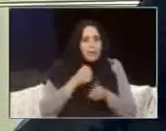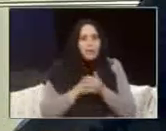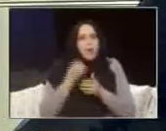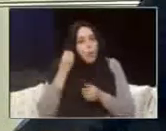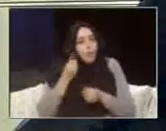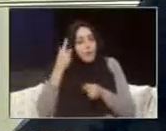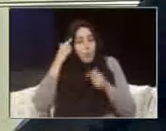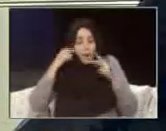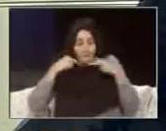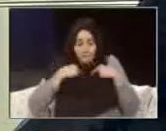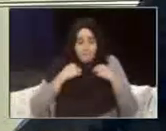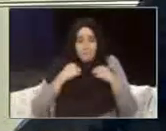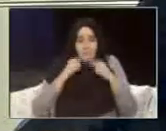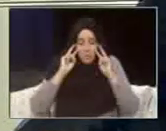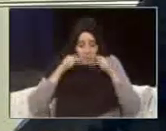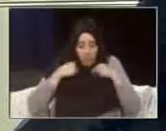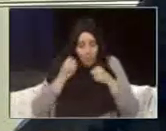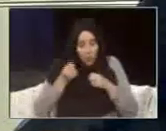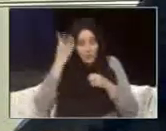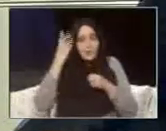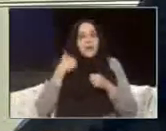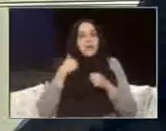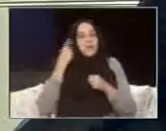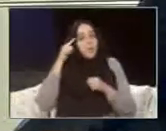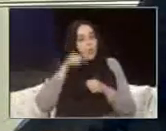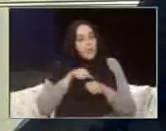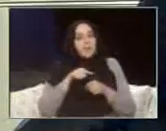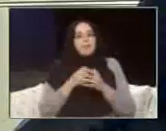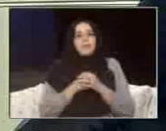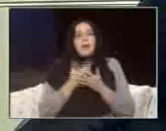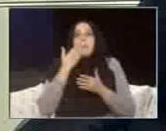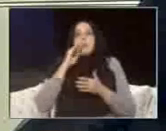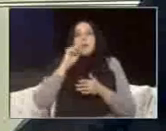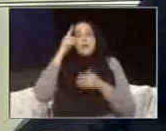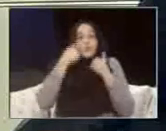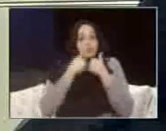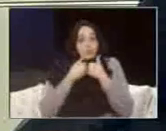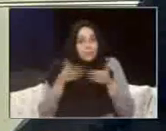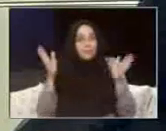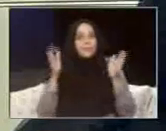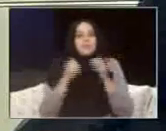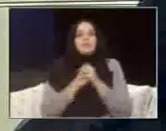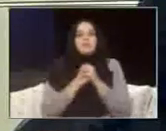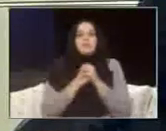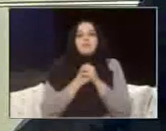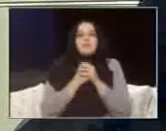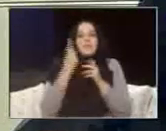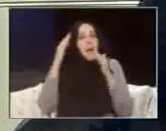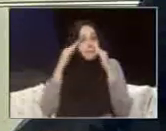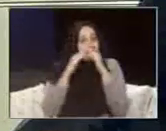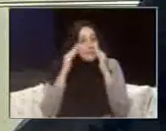على جالهم، وربي فرج عاوني ربي وعطاني الخير شويه وعطاني